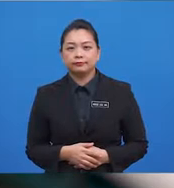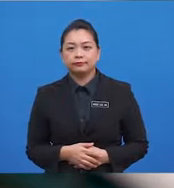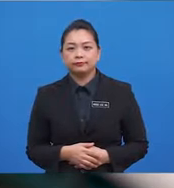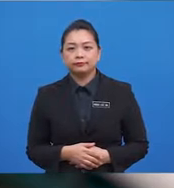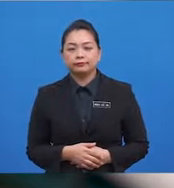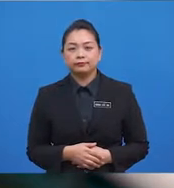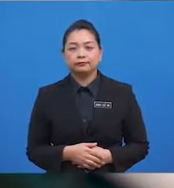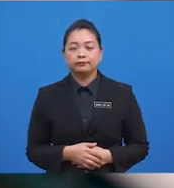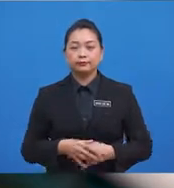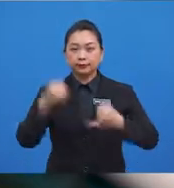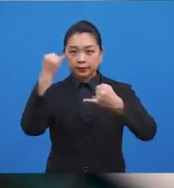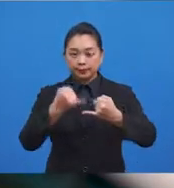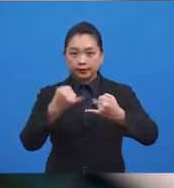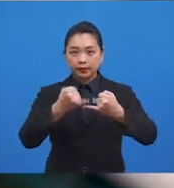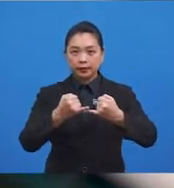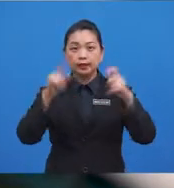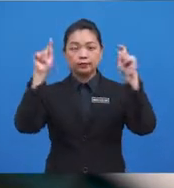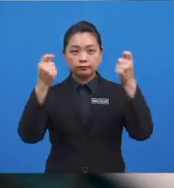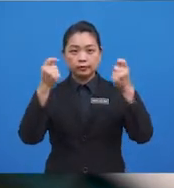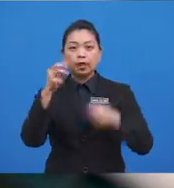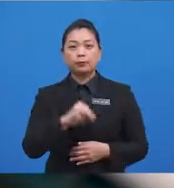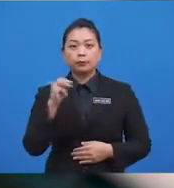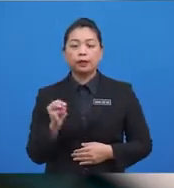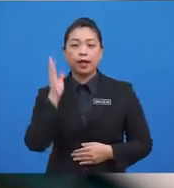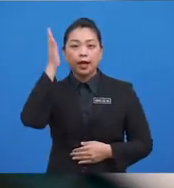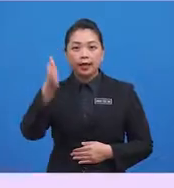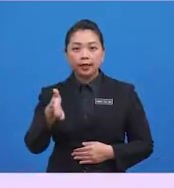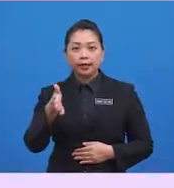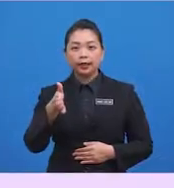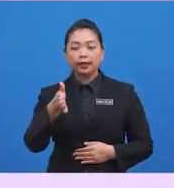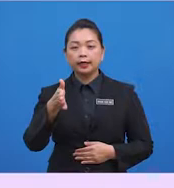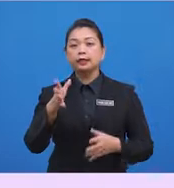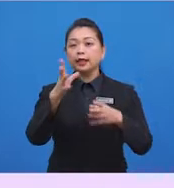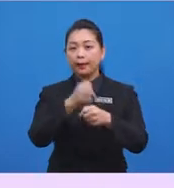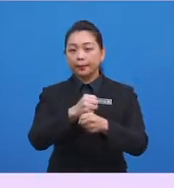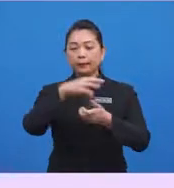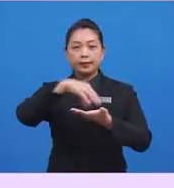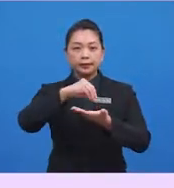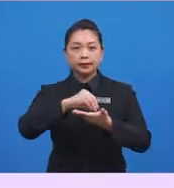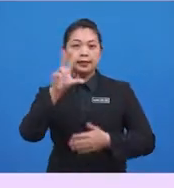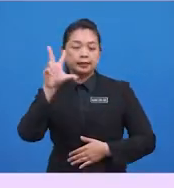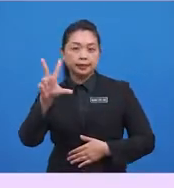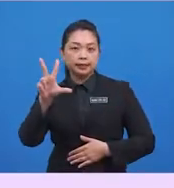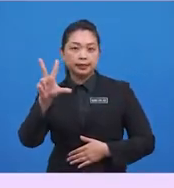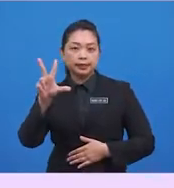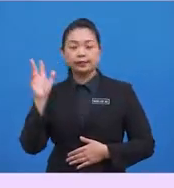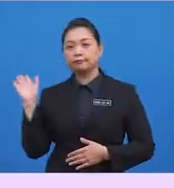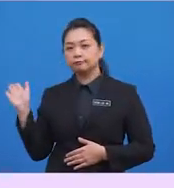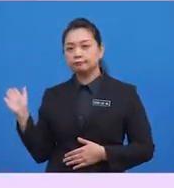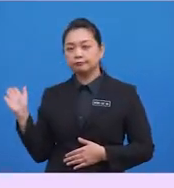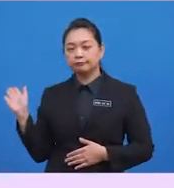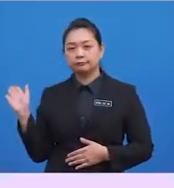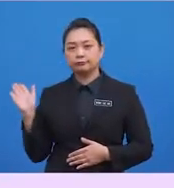Di penghujung tajuk ini, murid akan dapat mempelajari 3 perkara seperti di paparan